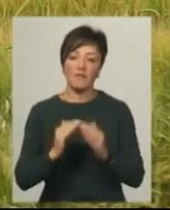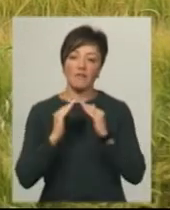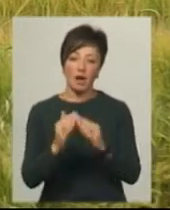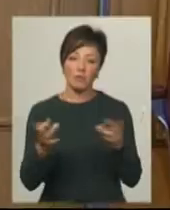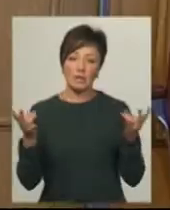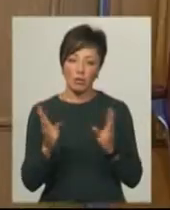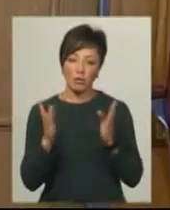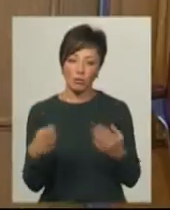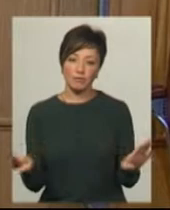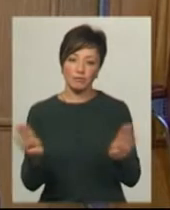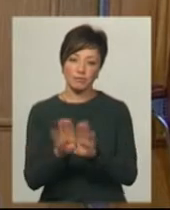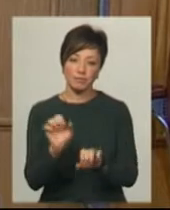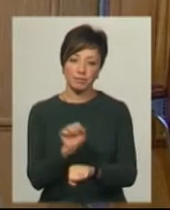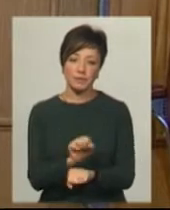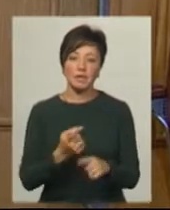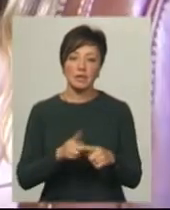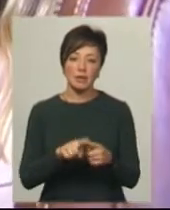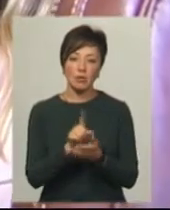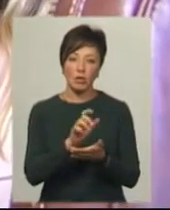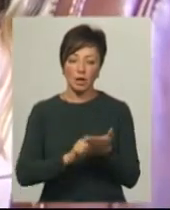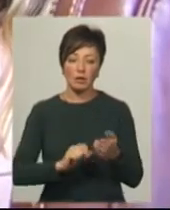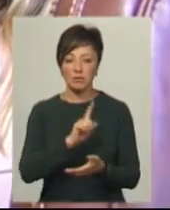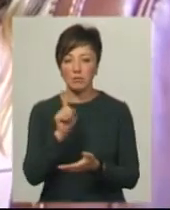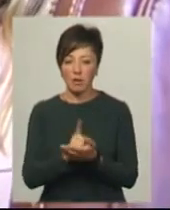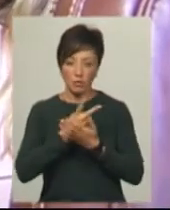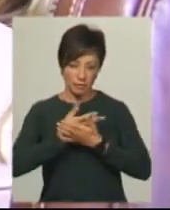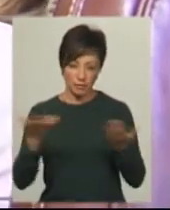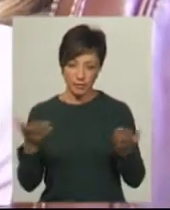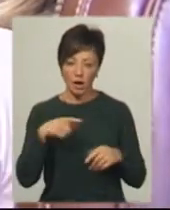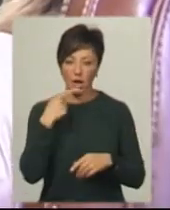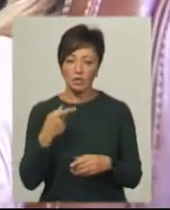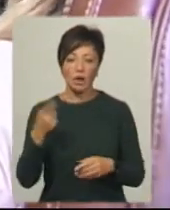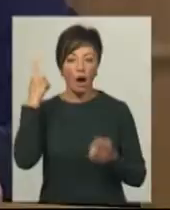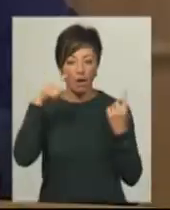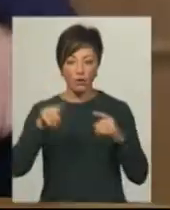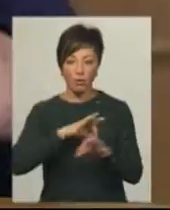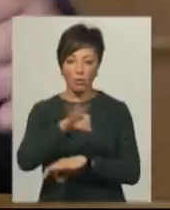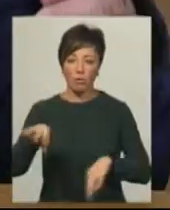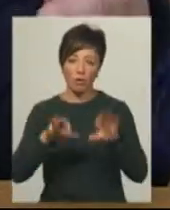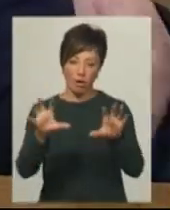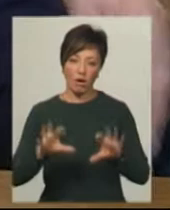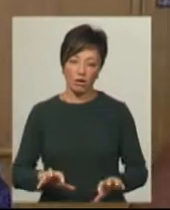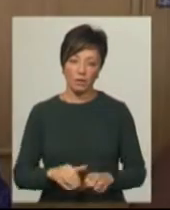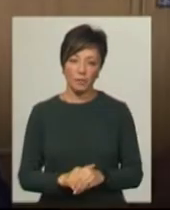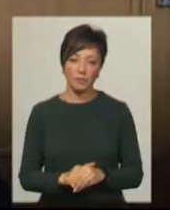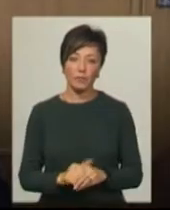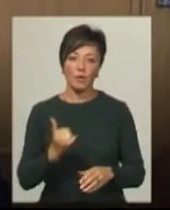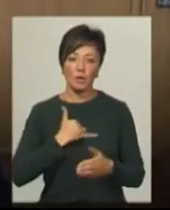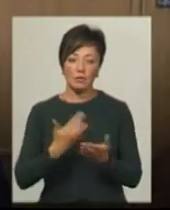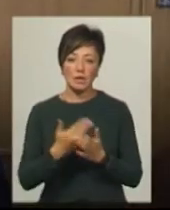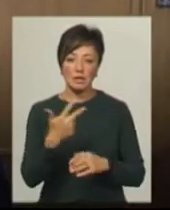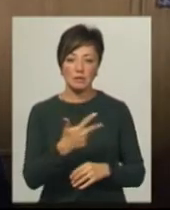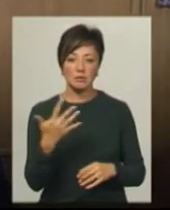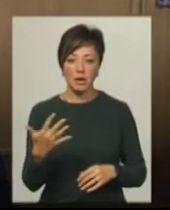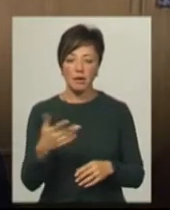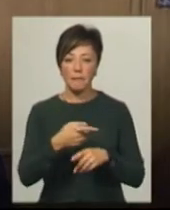буде припиняти. Цей податок має вивести усіх аграріїв з тіні, каже співавтор законопроекту Микола Сольський. В нас приблизно 35 мільйонів